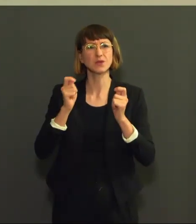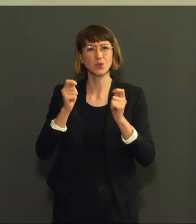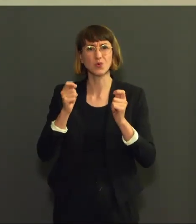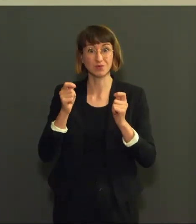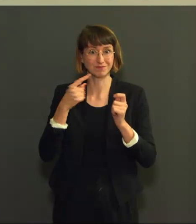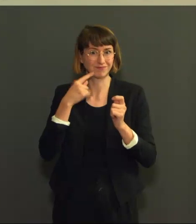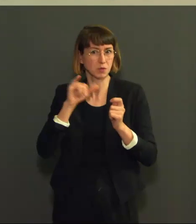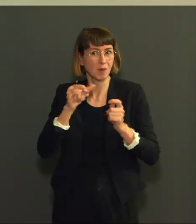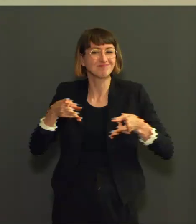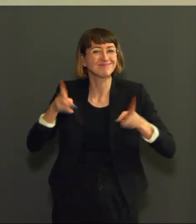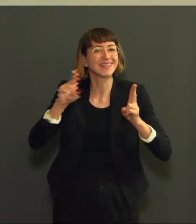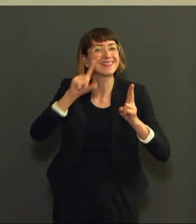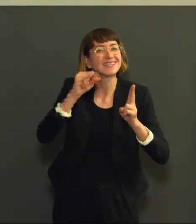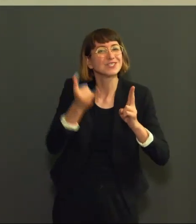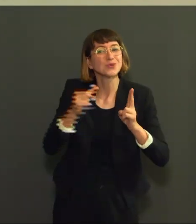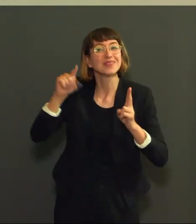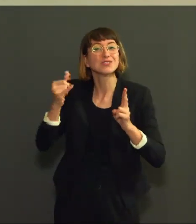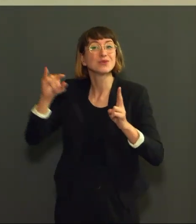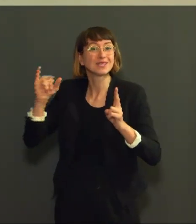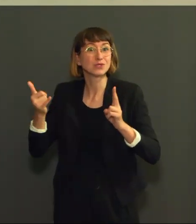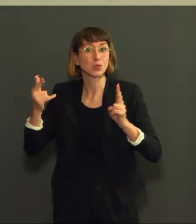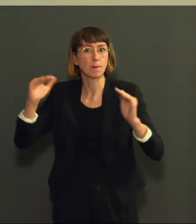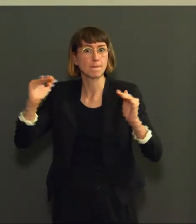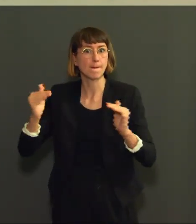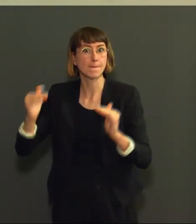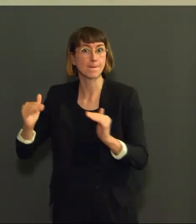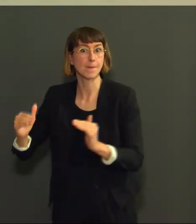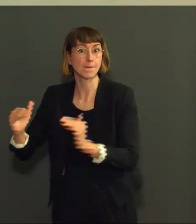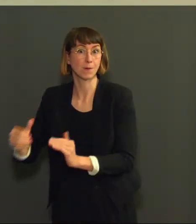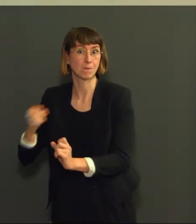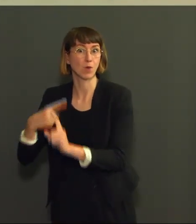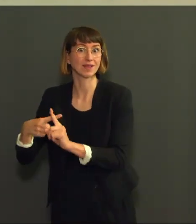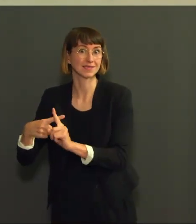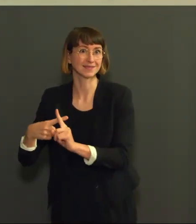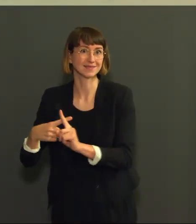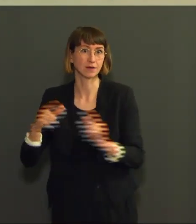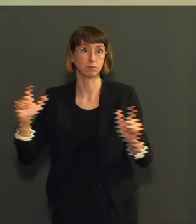est donc très proche de la diminution qu'on a pour les contaminations.